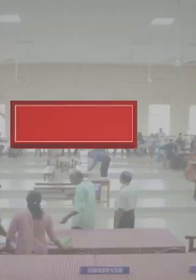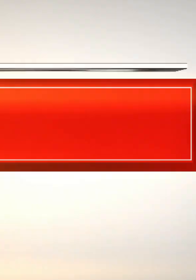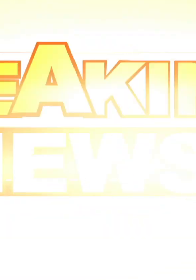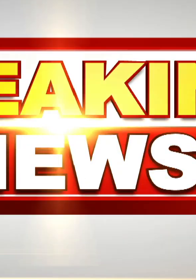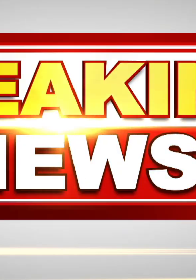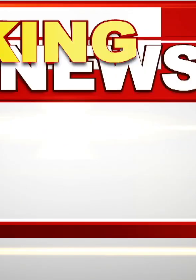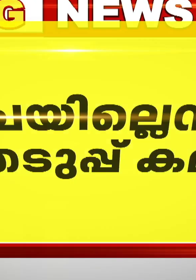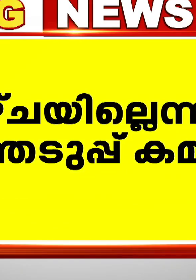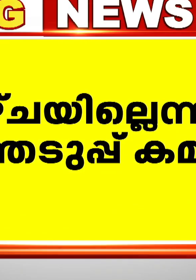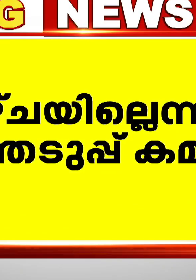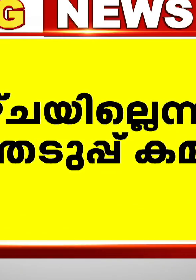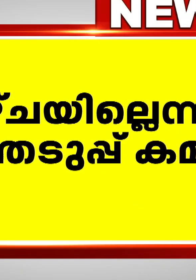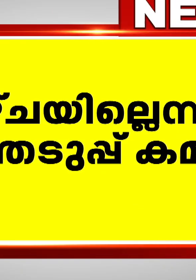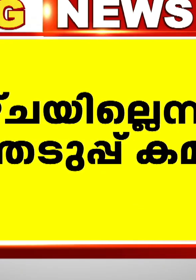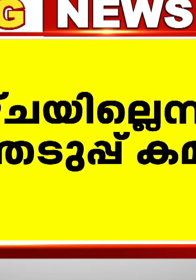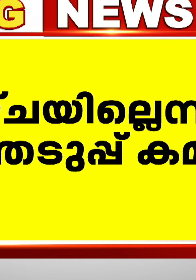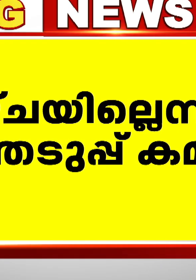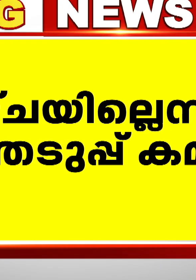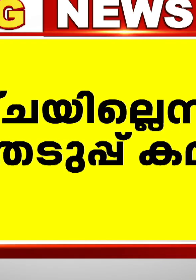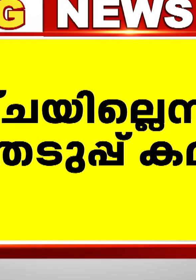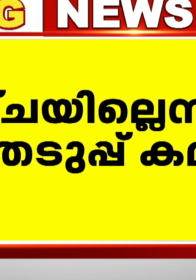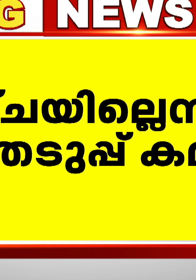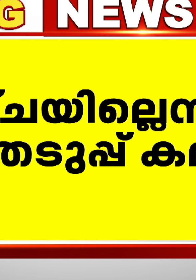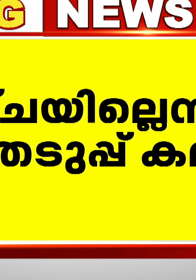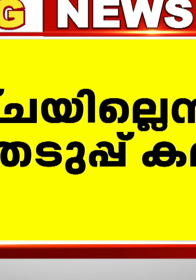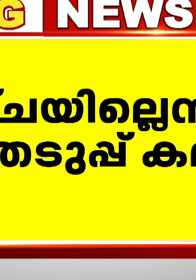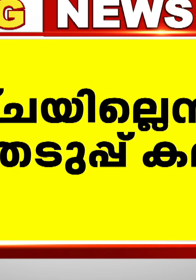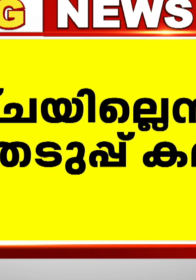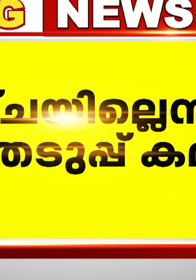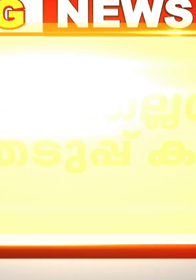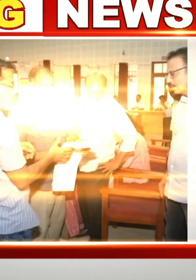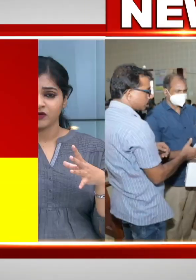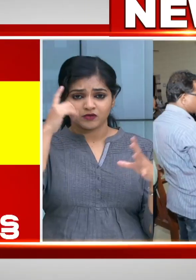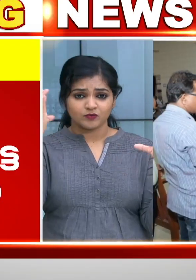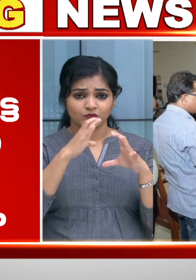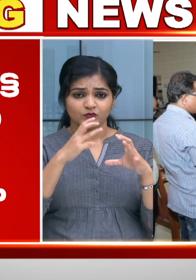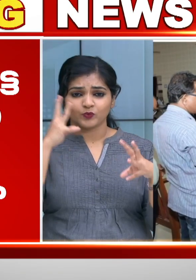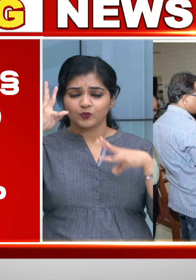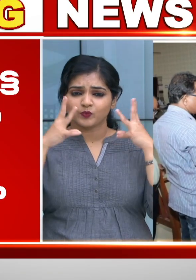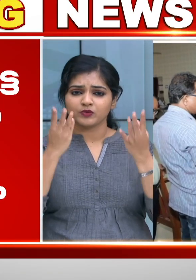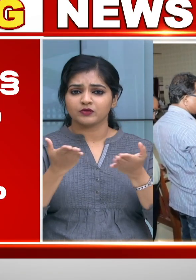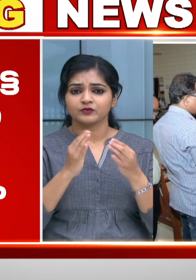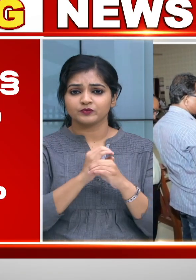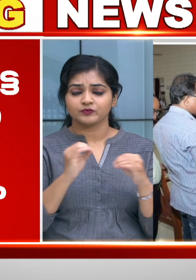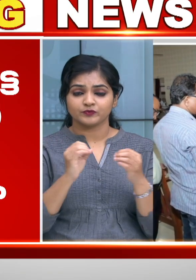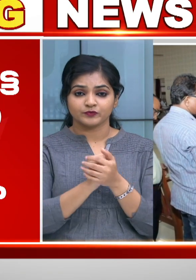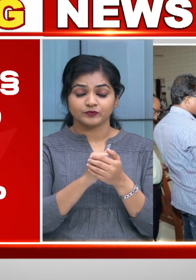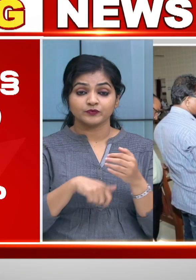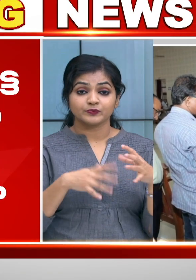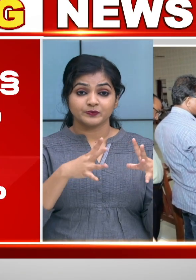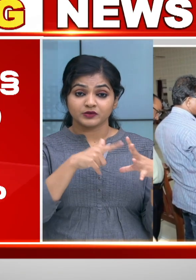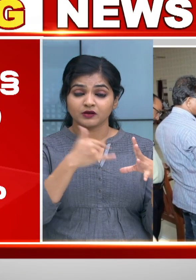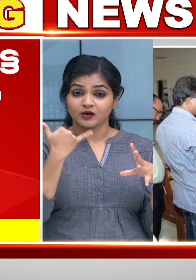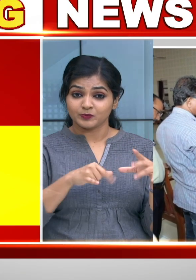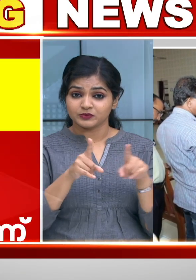നൽകുന്ന വിശദീകരണം. ഈ വോട്ടിംഗ് മെഷീനുമായി ബന്ധപ്പെട്ട യാതൊരു തരത്തിലുള്ള ആശങ്കയ്ക്കും അടിസ്ഥാനമില്ല. അത്തരത്തിൽ യാതൊരു തരത്തിലുള്ള പ്രശ്നങ്ങളും